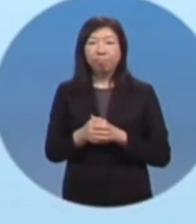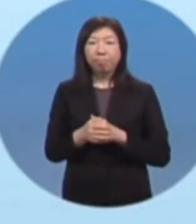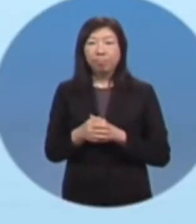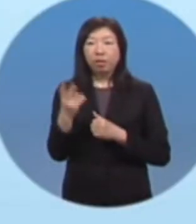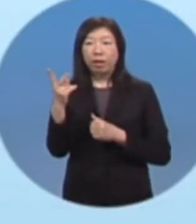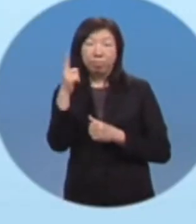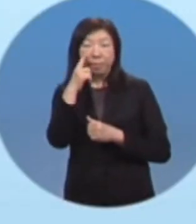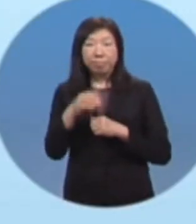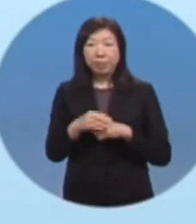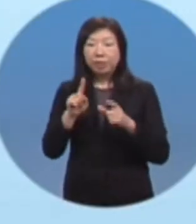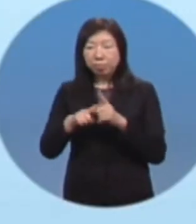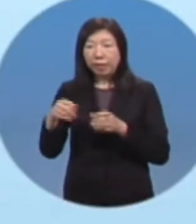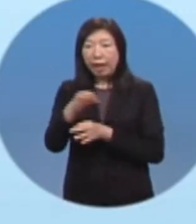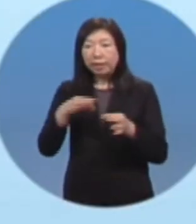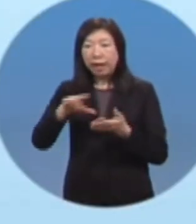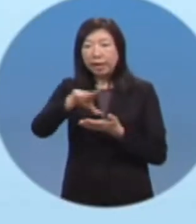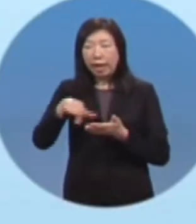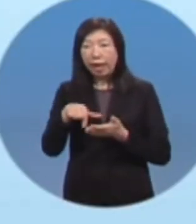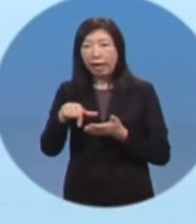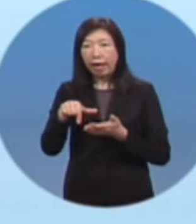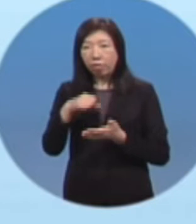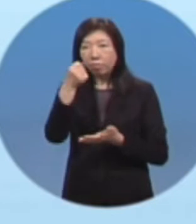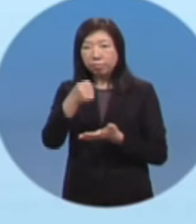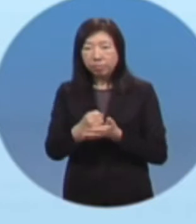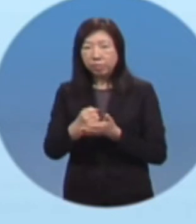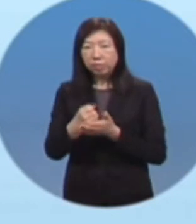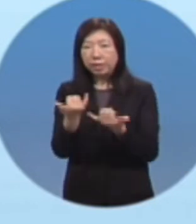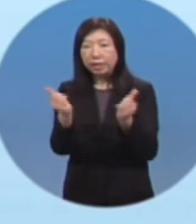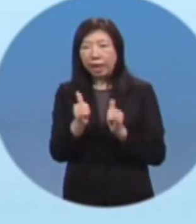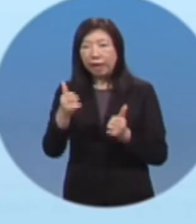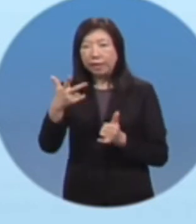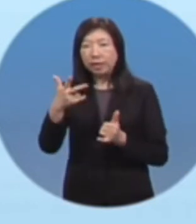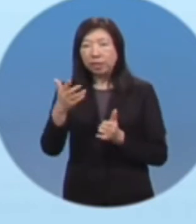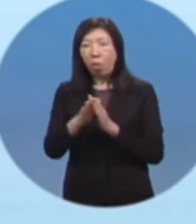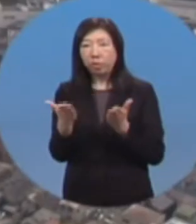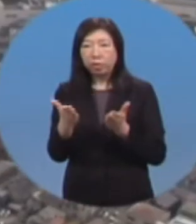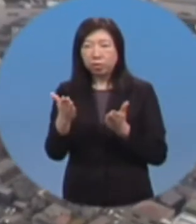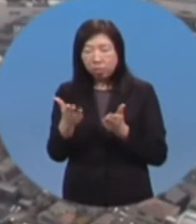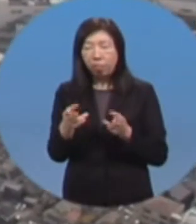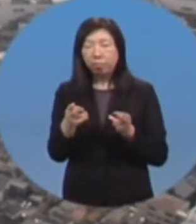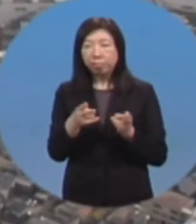2つ目は千葉経済圏の確立と社会資本の整備についてです。